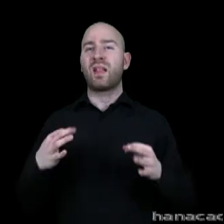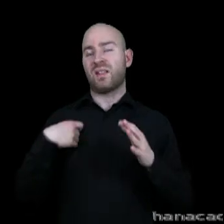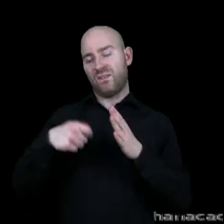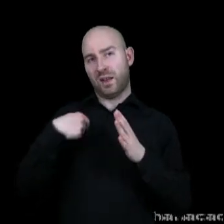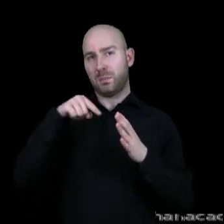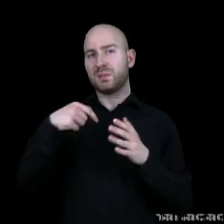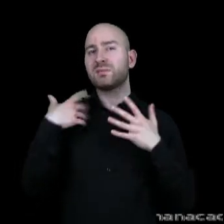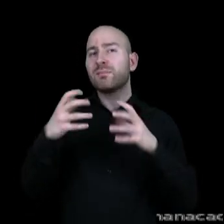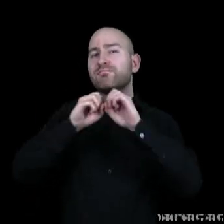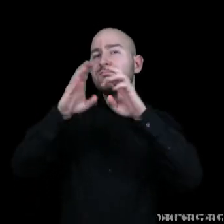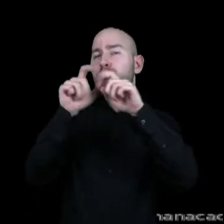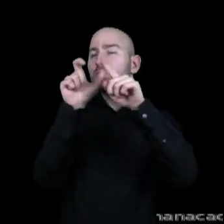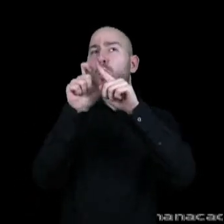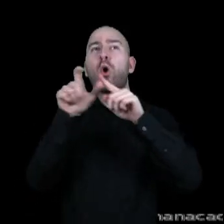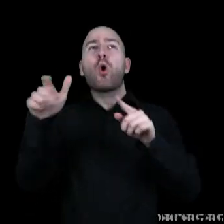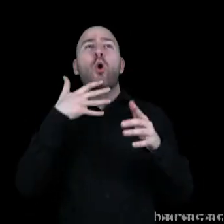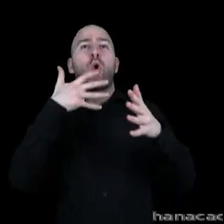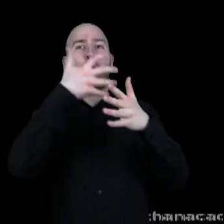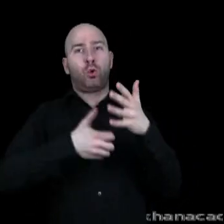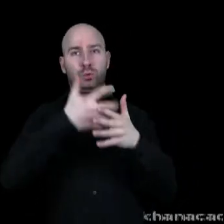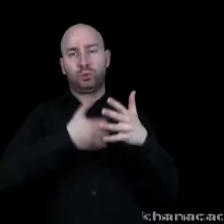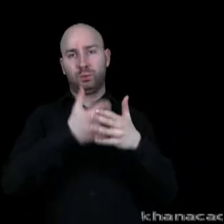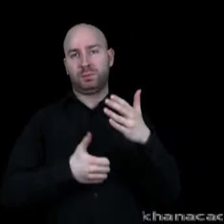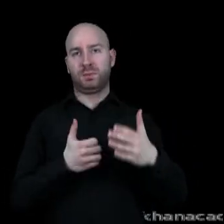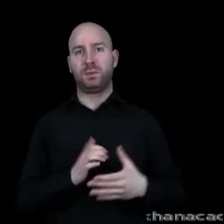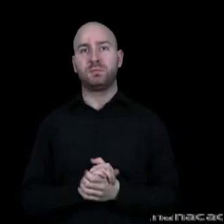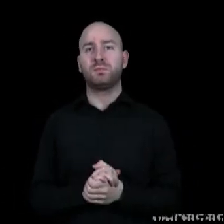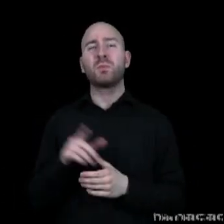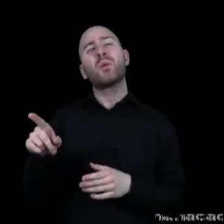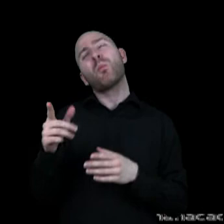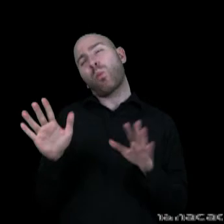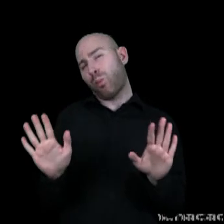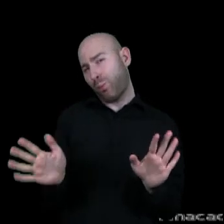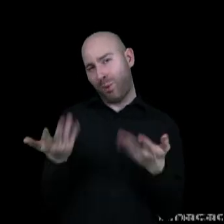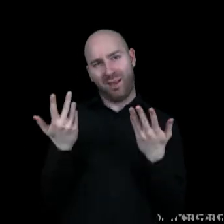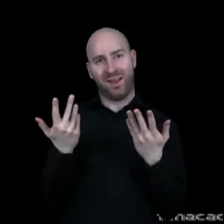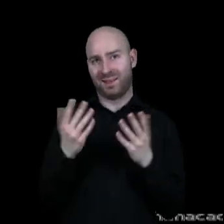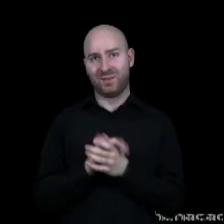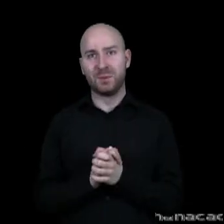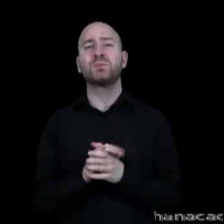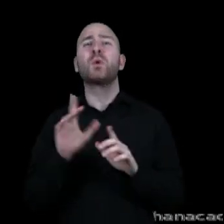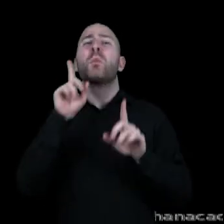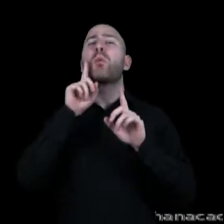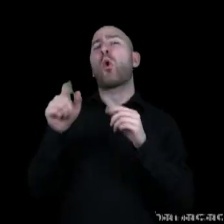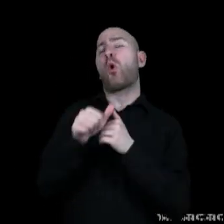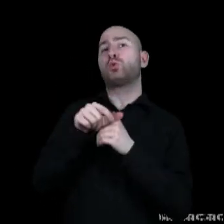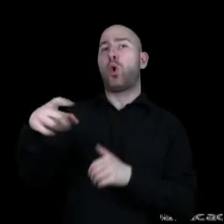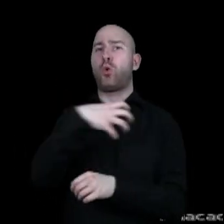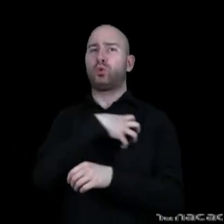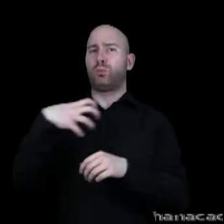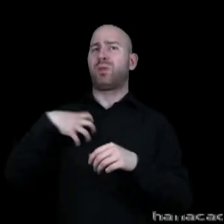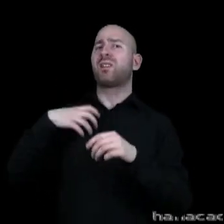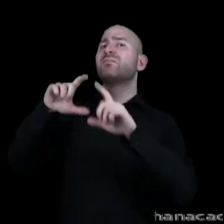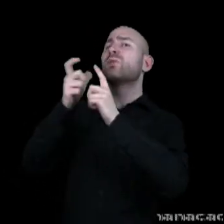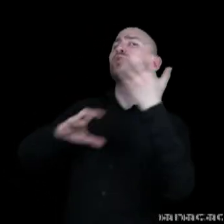W tym odcinku wprowadzę pojęcie funkcji konsumpcji. Sprawa jest prosta. W gruncie rzeczy chodzi o to, że